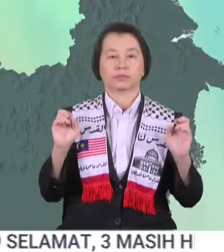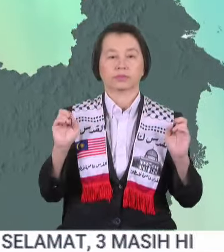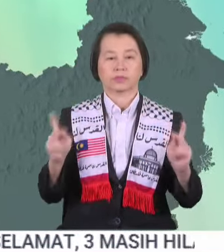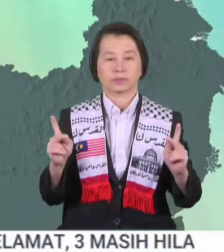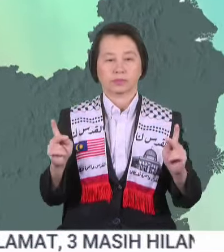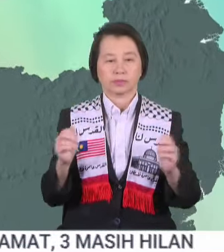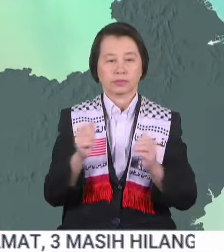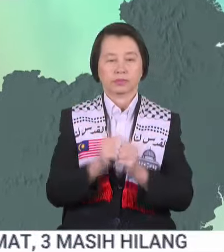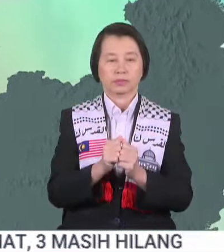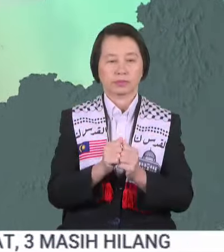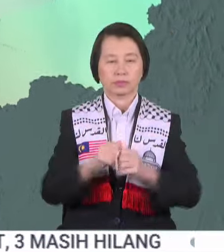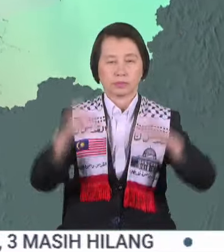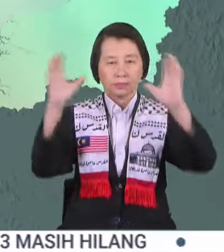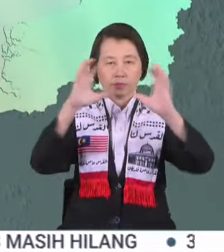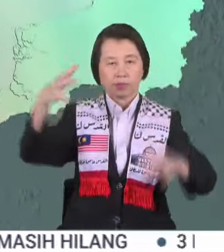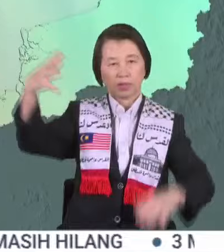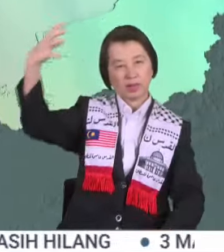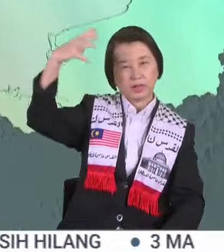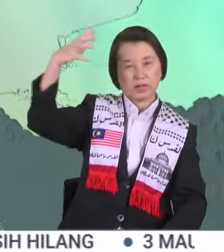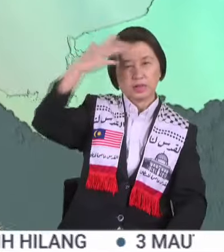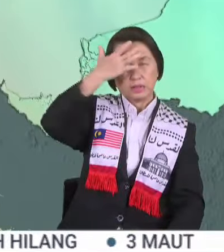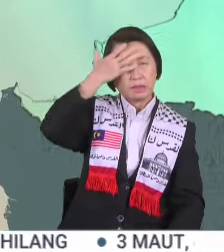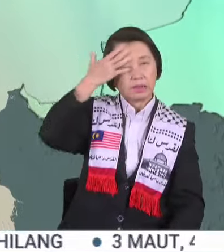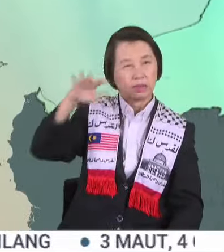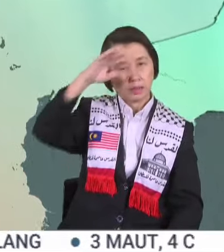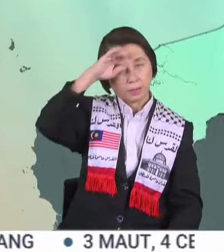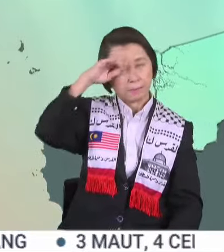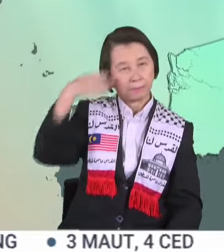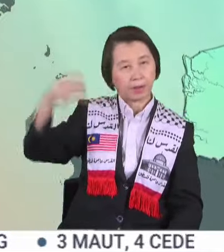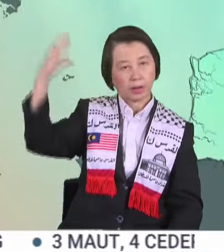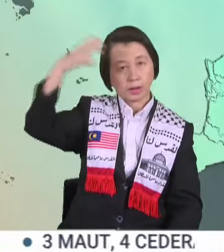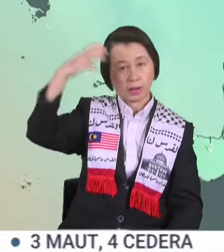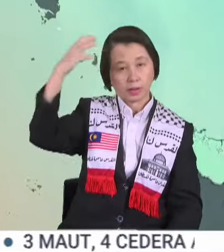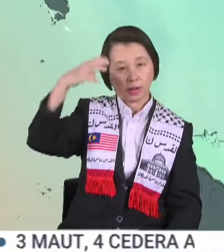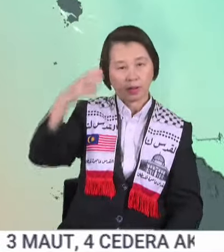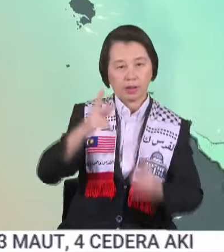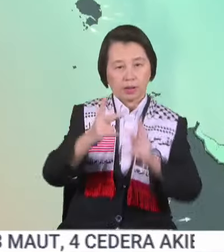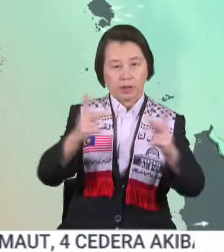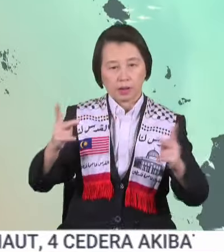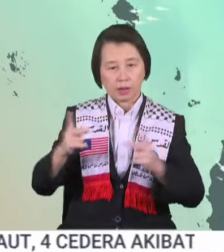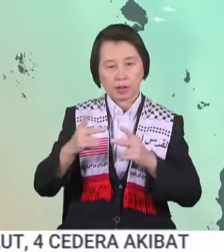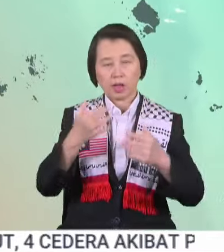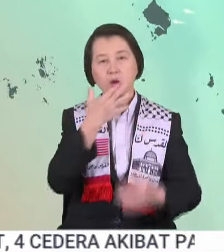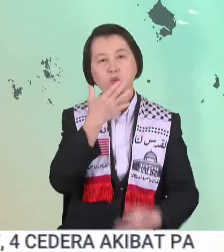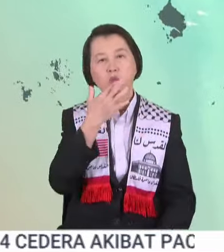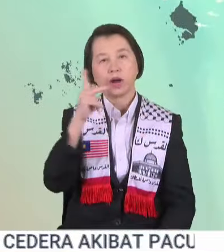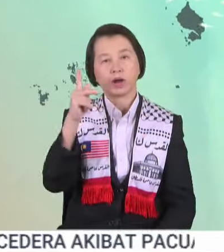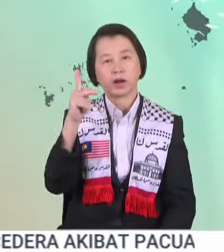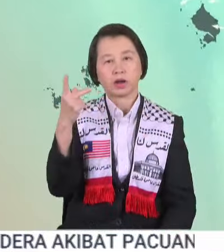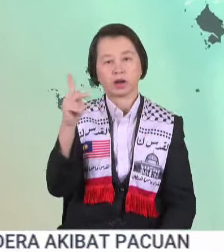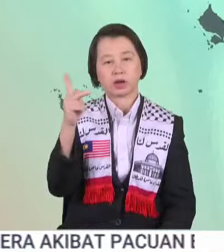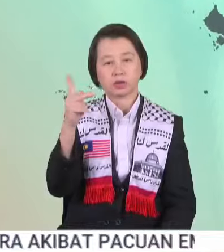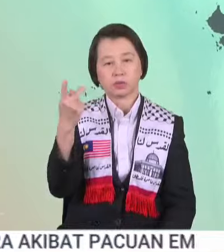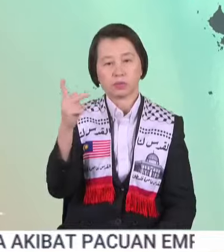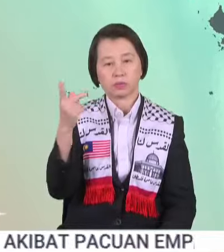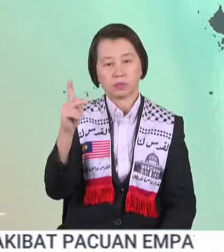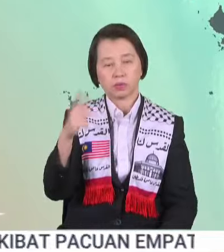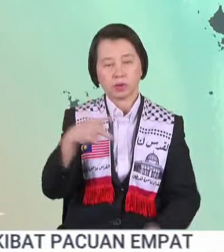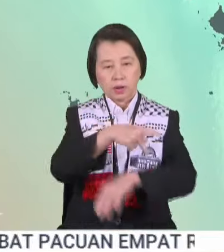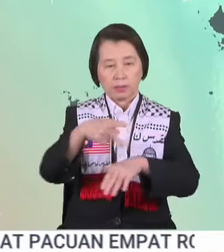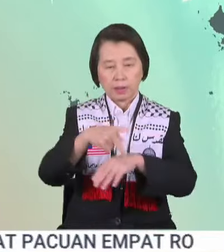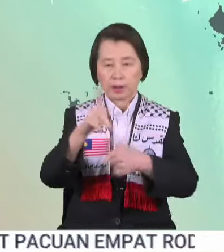mulakan dengan status cuaca panas yang baru saja dikemas kini melibatkan kawasan yang telah ditandakan dengan warna kuning di sekitar padang